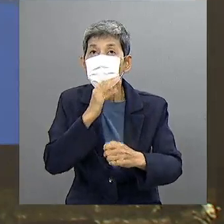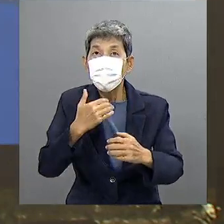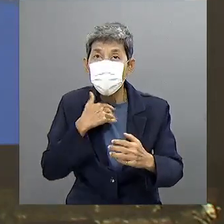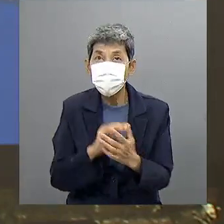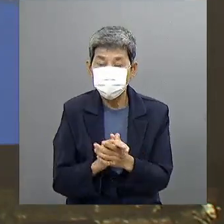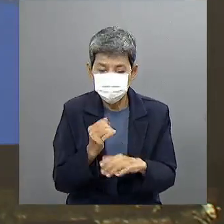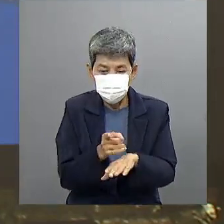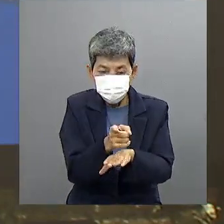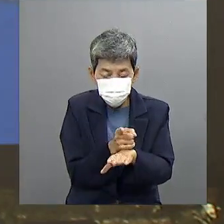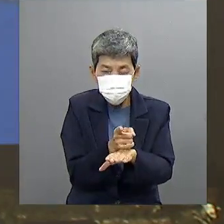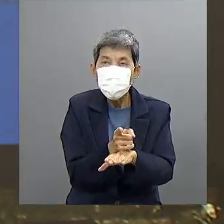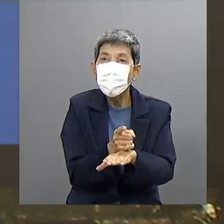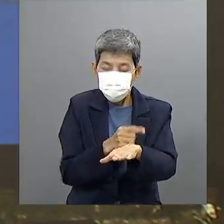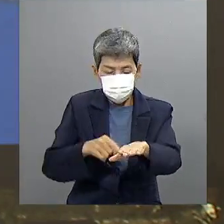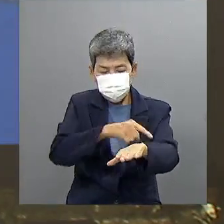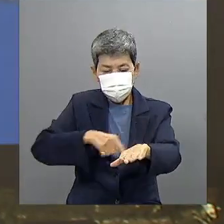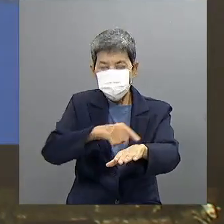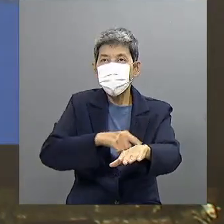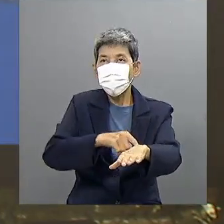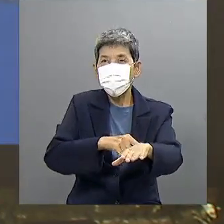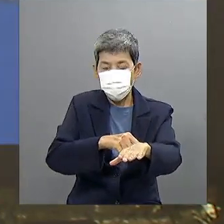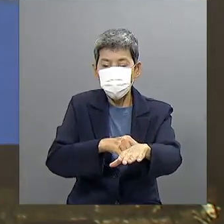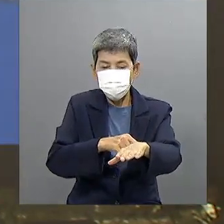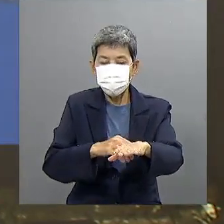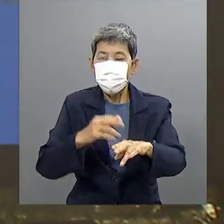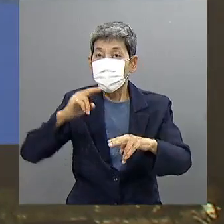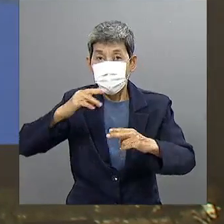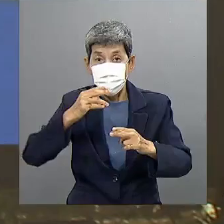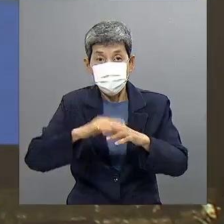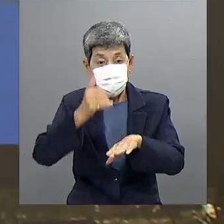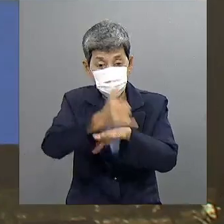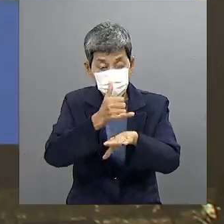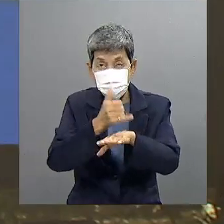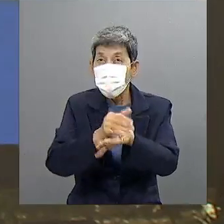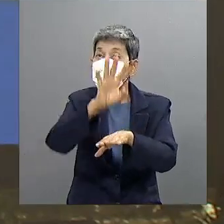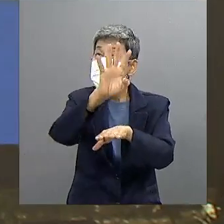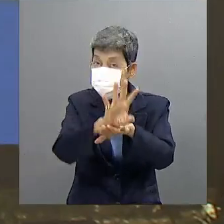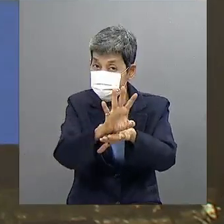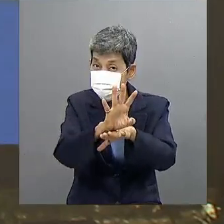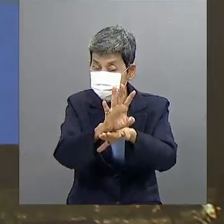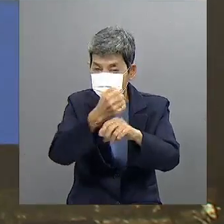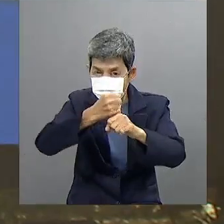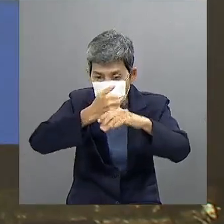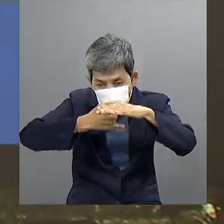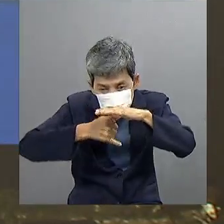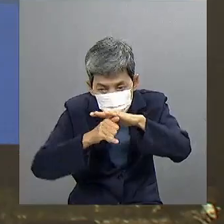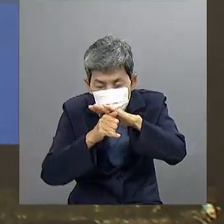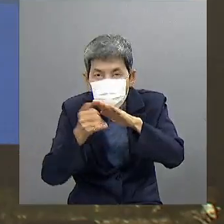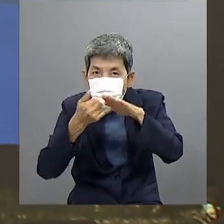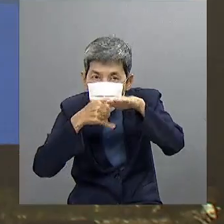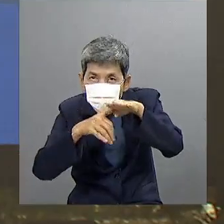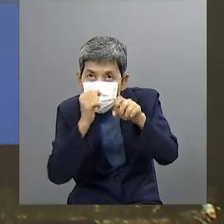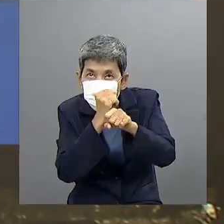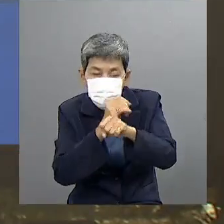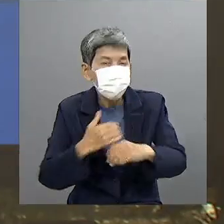ายก็จะเกิดขึ้นแค่กับตัวรถถังค่ะส่วนทหารทั้ง4นายที่นั่งอยู่บนรถคันนี้จะยังคงปลอดภัยแล้วก็มีโอกาสรอดชีวิตสู